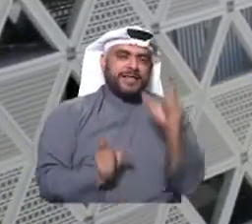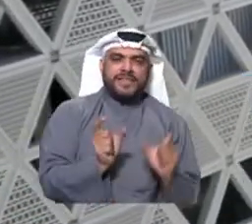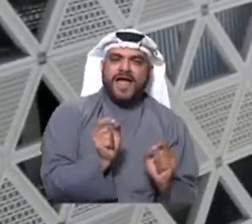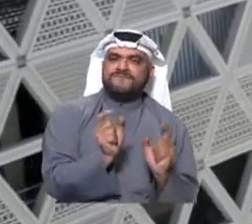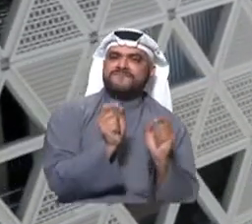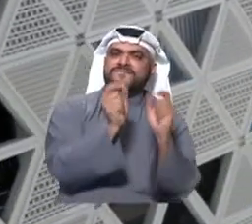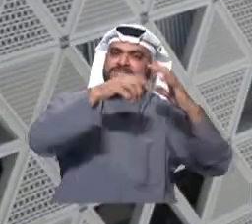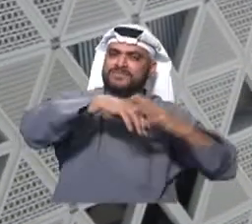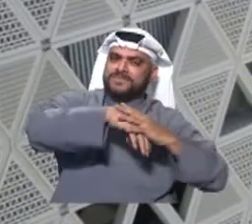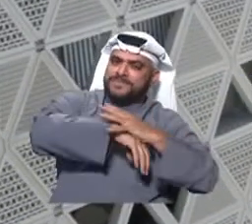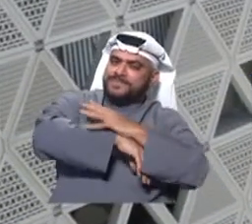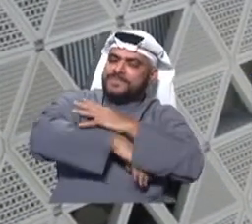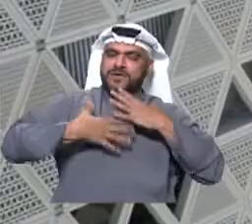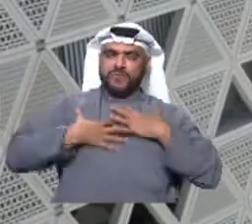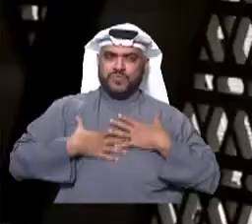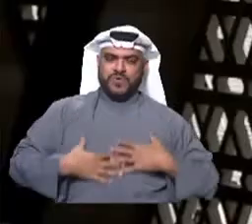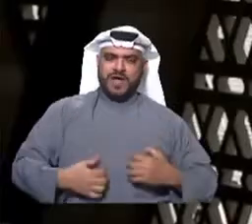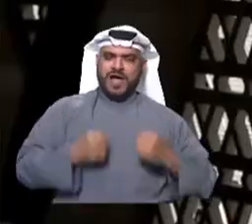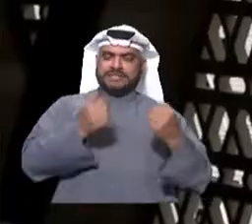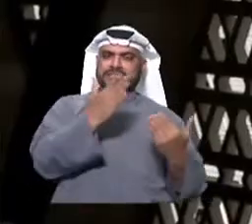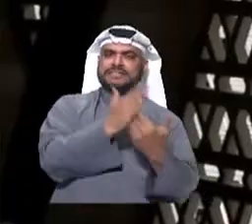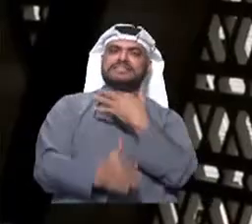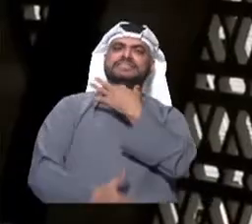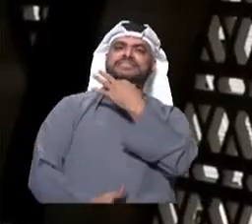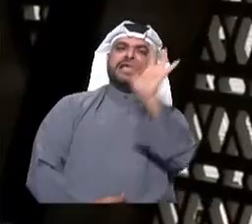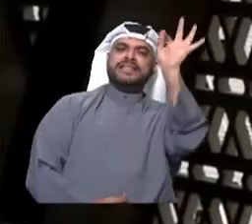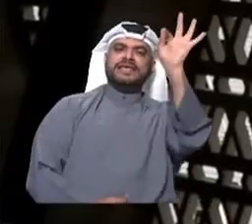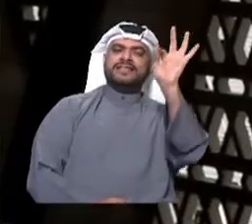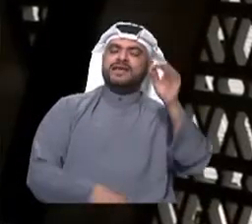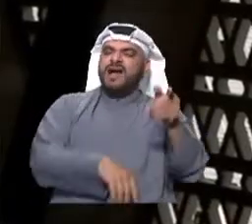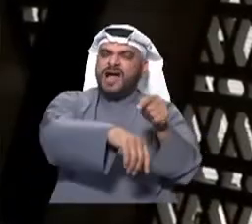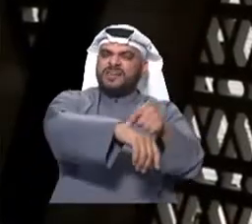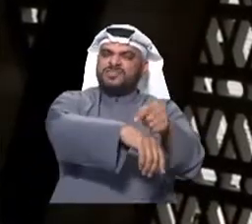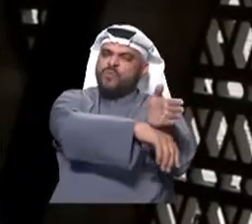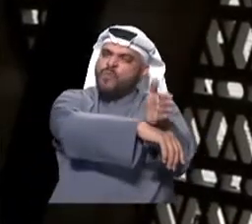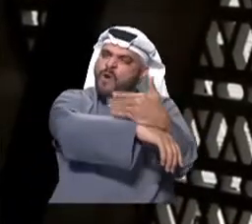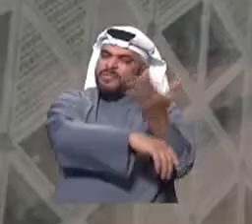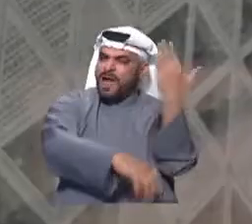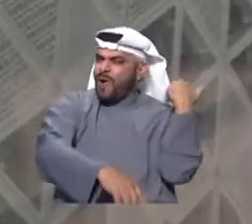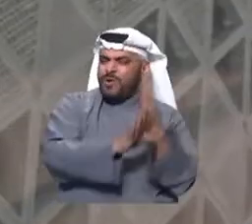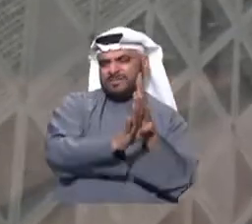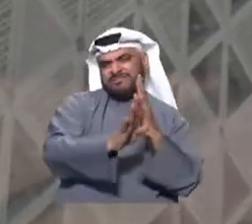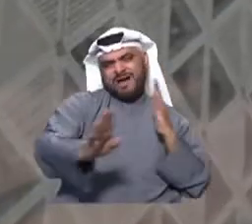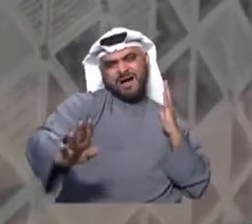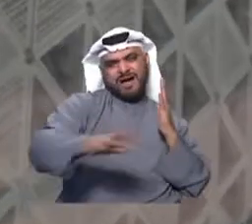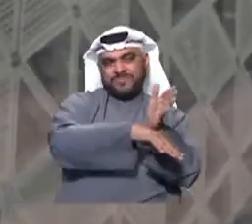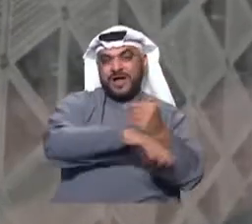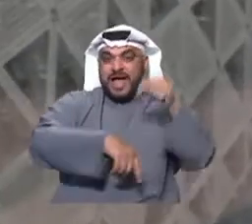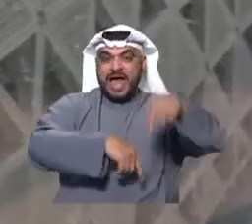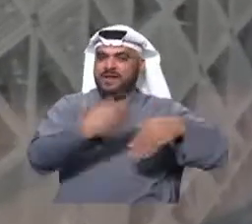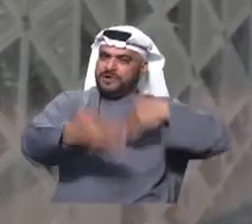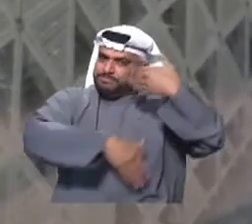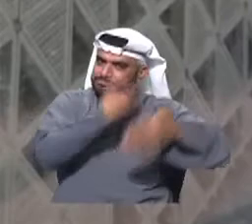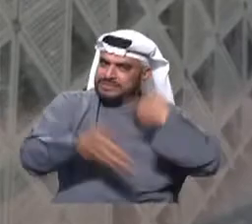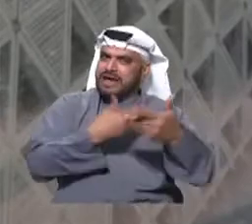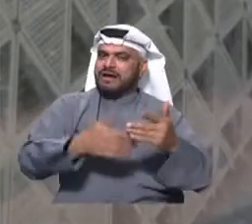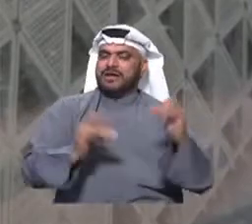الطبية ووسائل التكنولوجيا الحديثة لتقليل فترات انتظار المرضى وتقليل